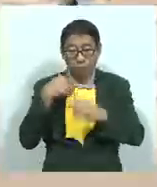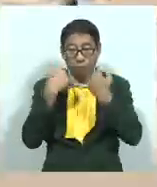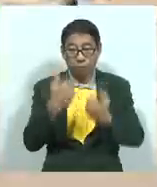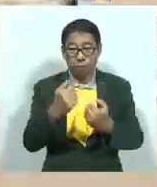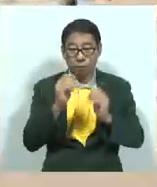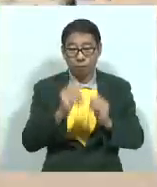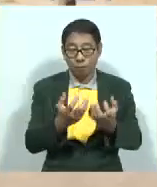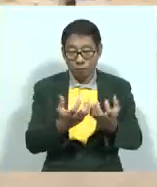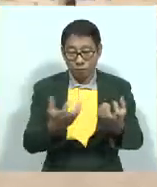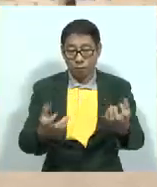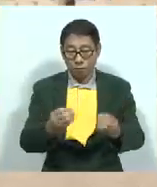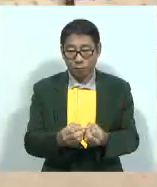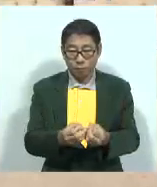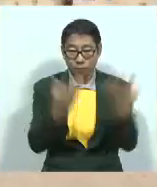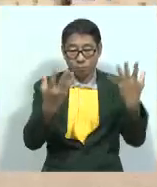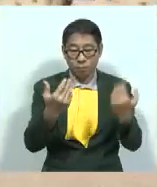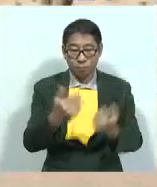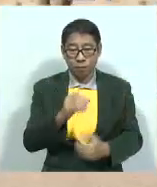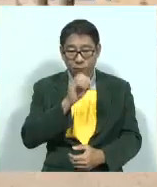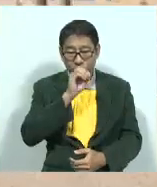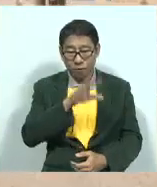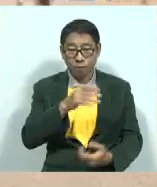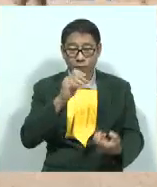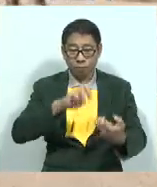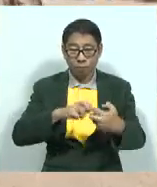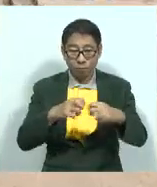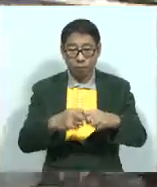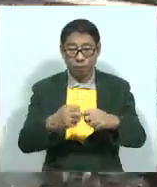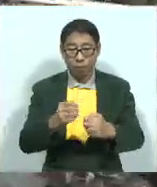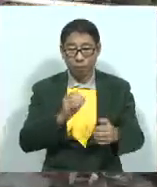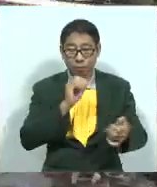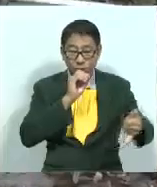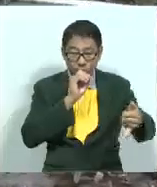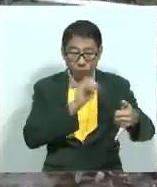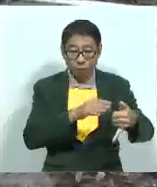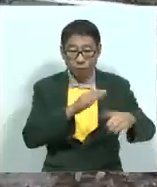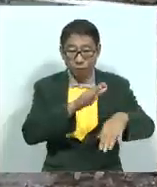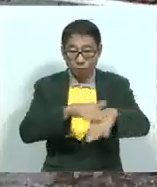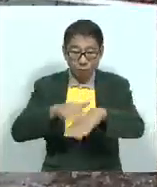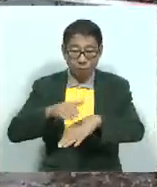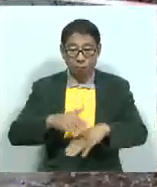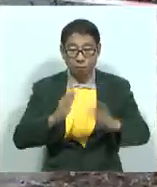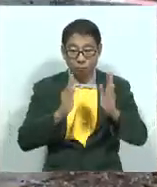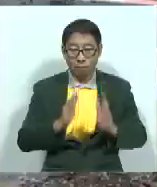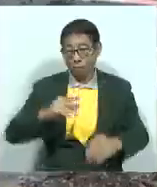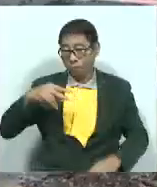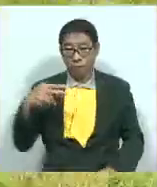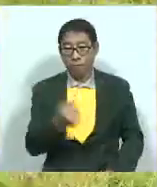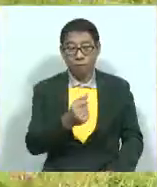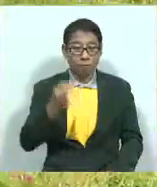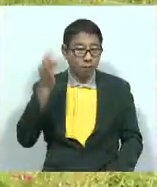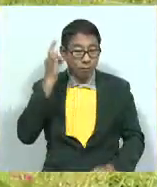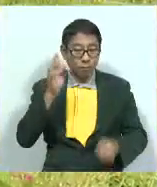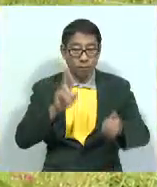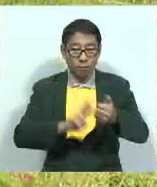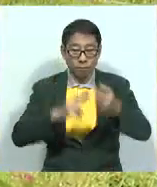วัตถุต้องสงสัยหรือสิ่งบอกเหตุขอให้รีบแจ้งเจ้าหน้าที่ฝ่ายความมั่นคงในพื้นที่ทันทีค่ะฟังเสียงท่านพ